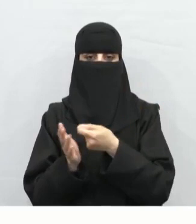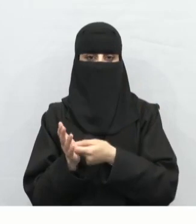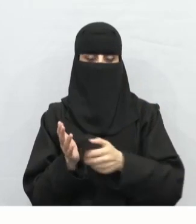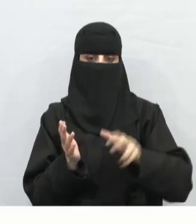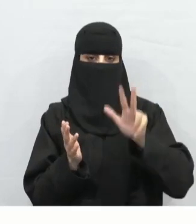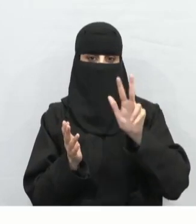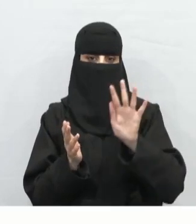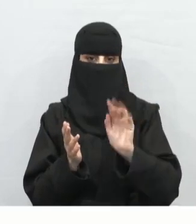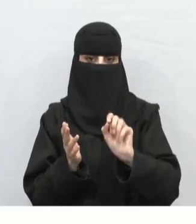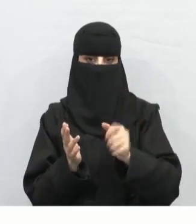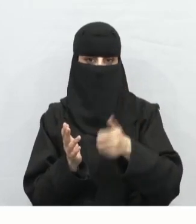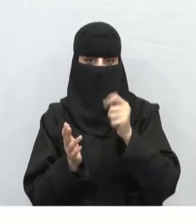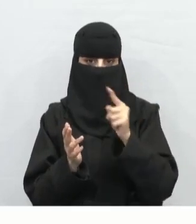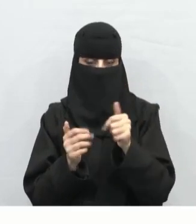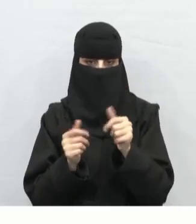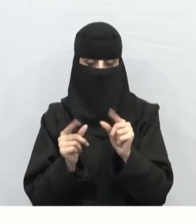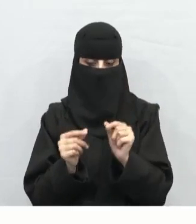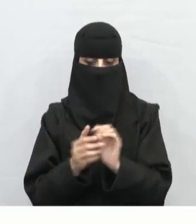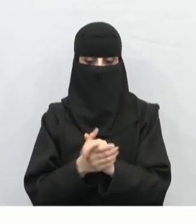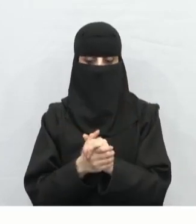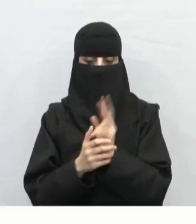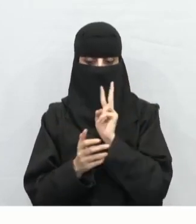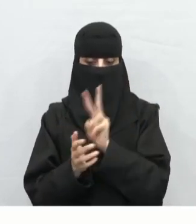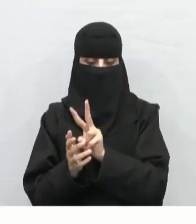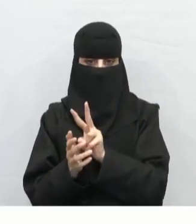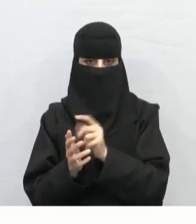يكمل كتابه هذه الكلمه